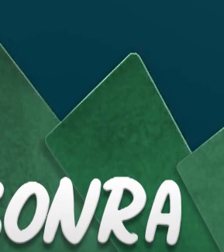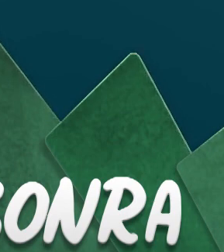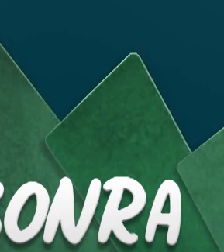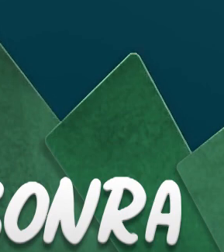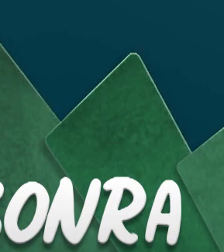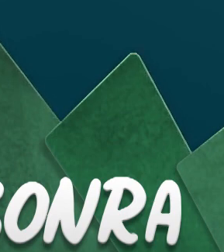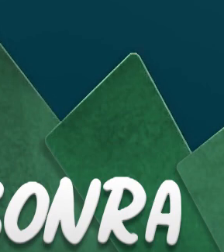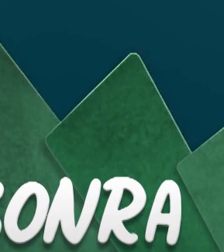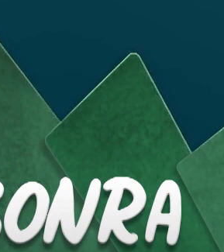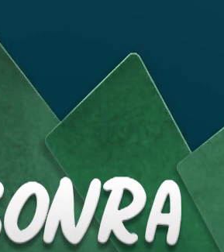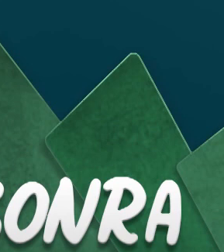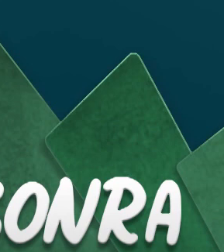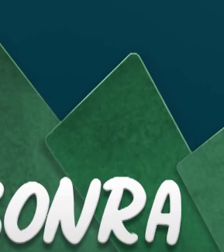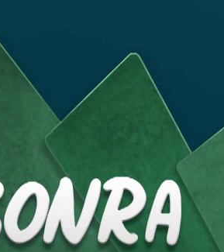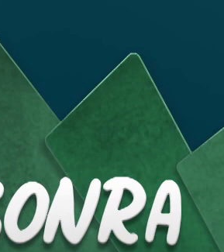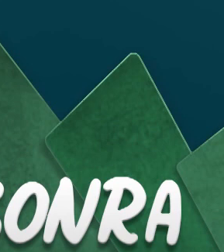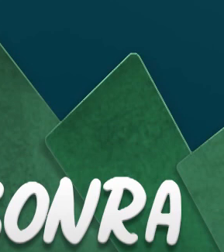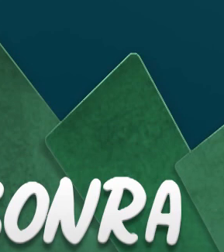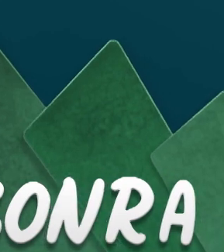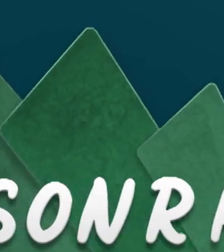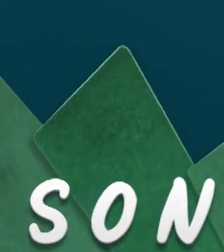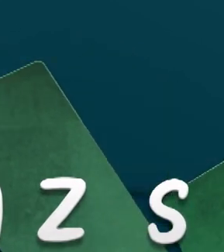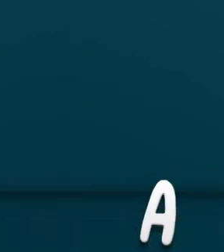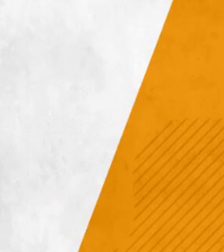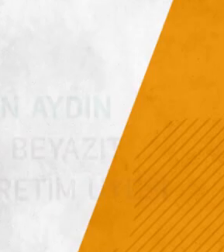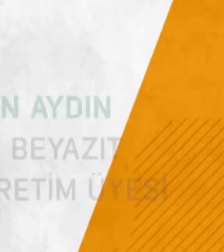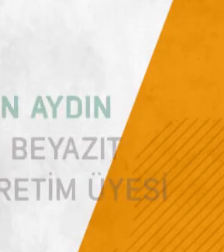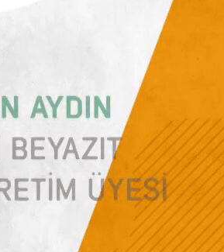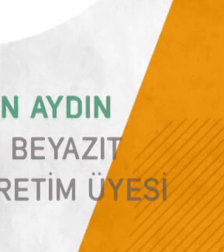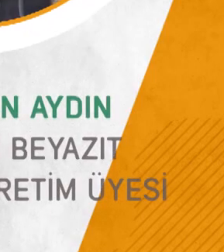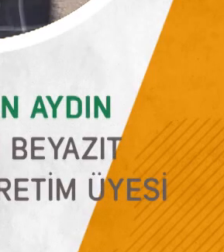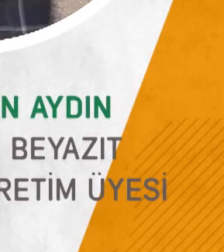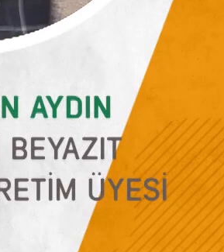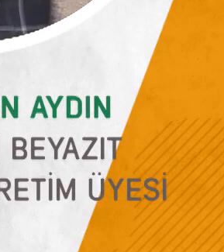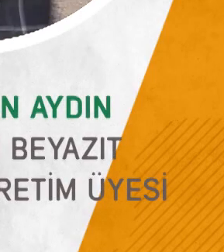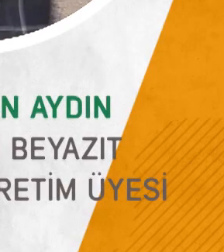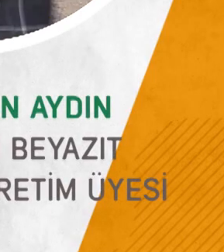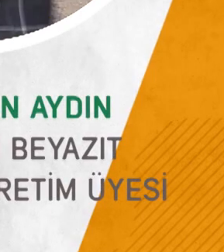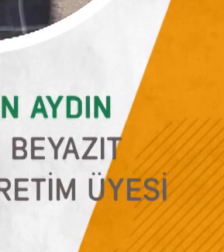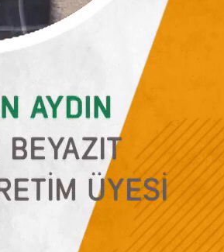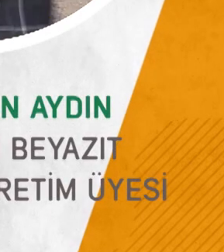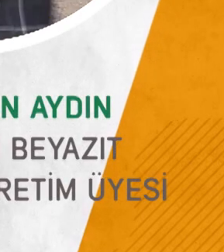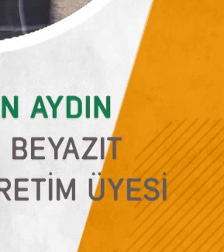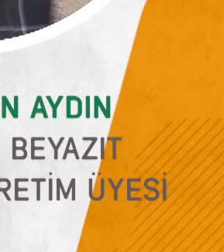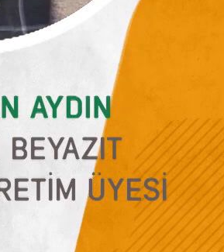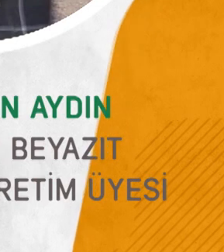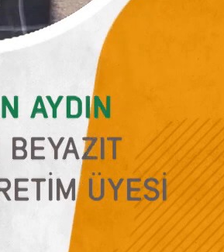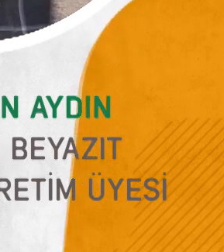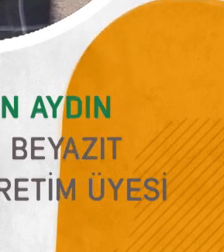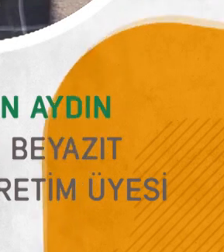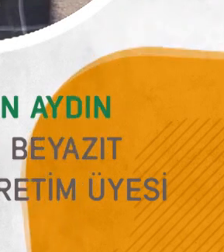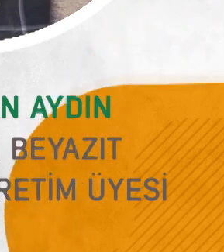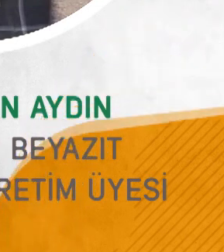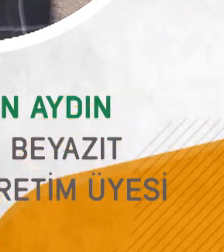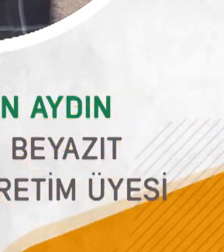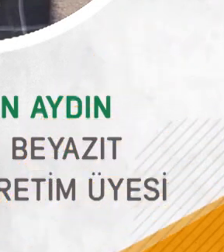öte mana ve mesajlarıyla anlamamız neden önemlidir? Konuyla ilgili merak edilenleri Ankara Yıldırım Beyazıt